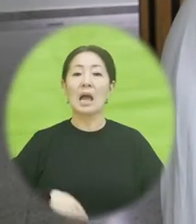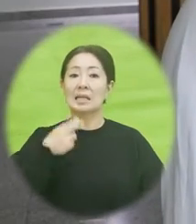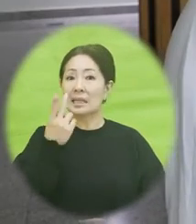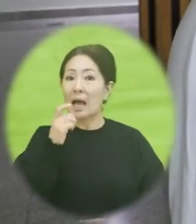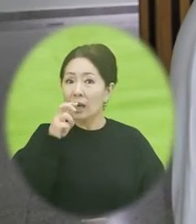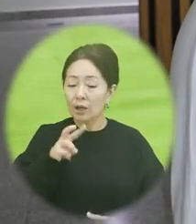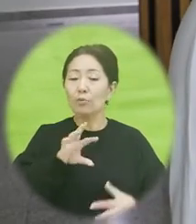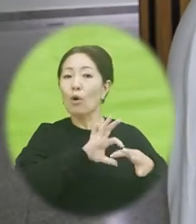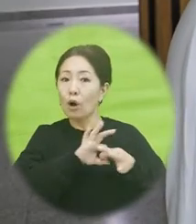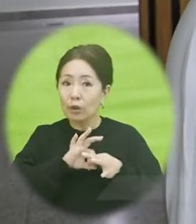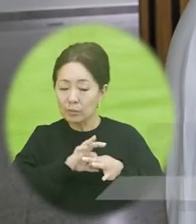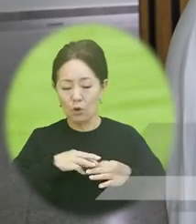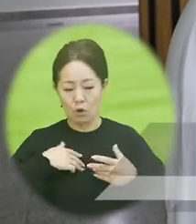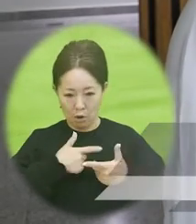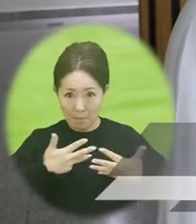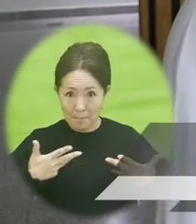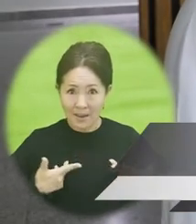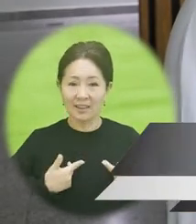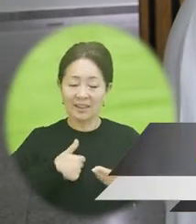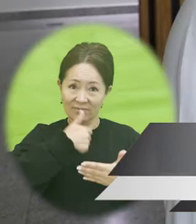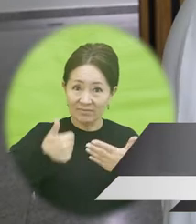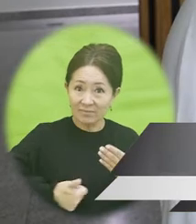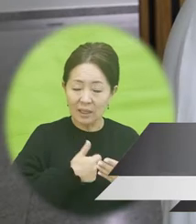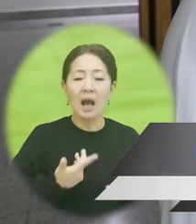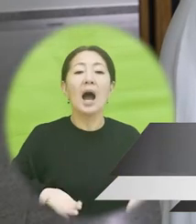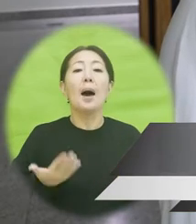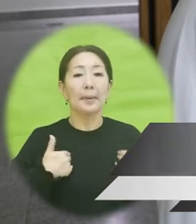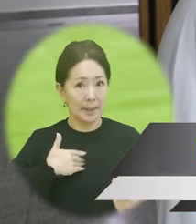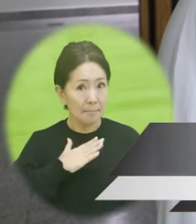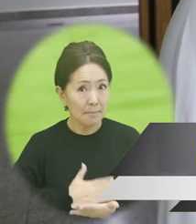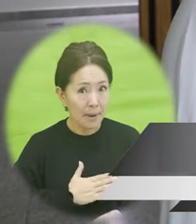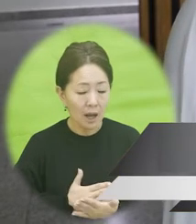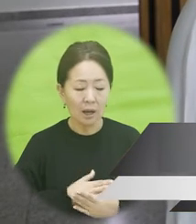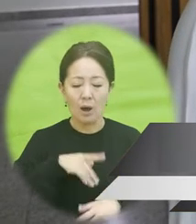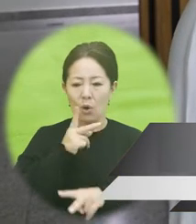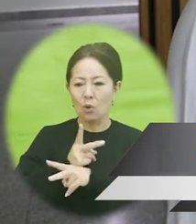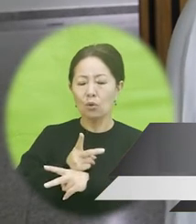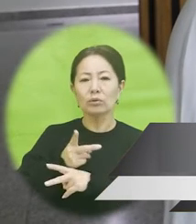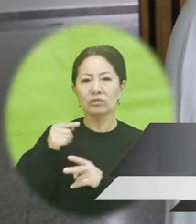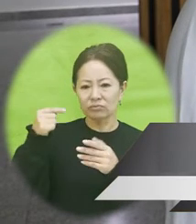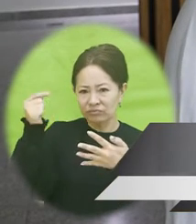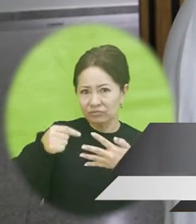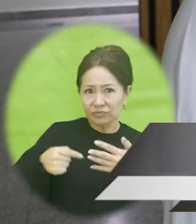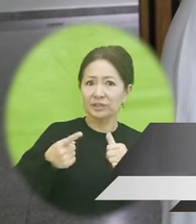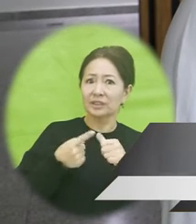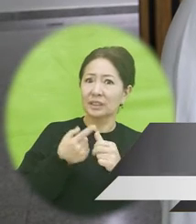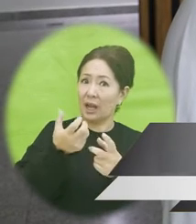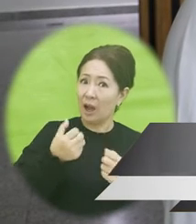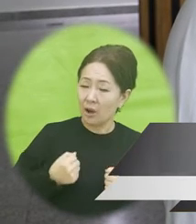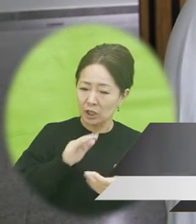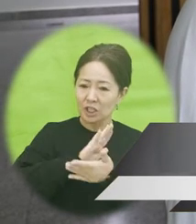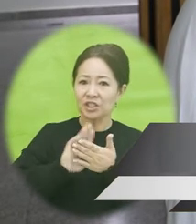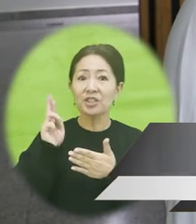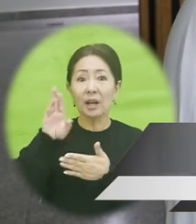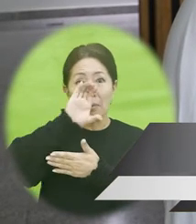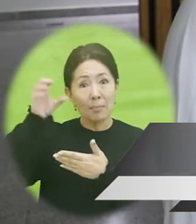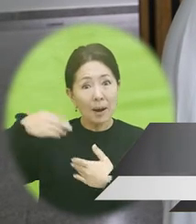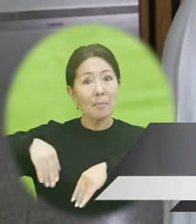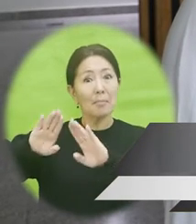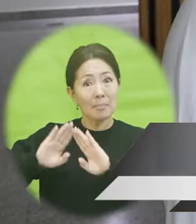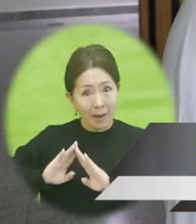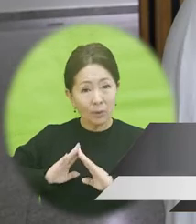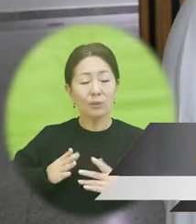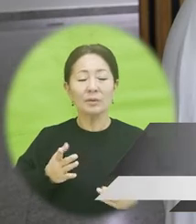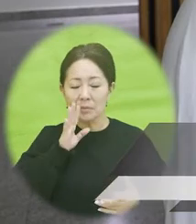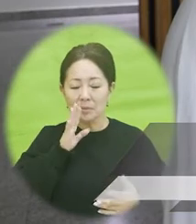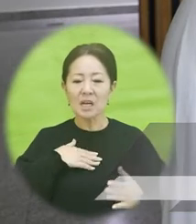Захимаар холбогдож яг материалаа бүрдүүлэхэд бол маш амар байсан. За, хуулийн этгээдийн нэр авах, тэгээ шинээр компани байгуулахдаа яг гэртээ